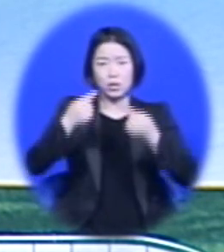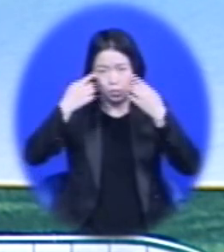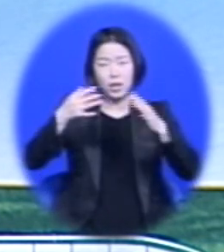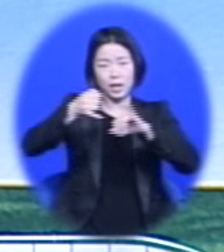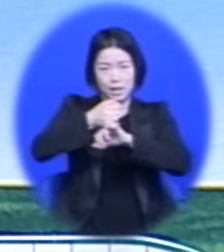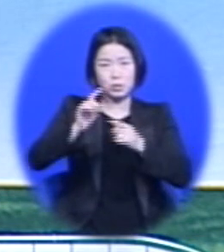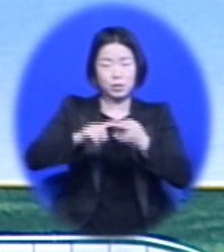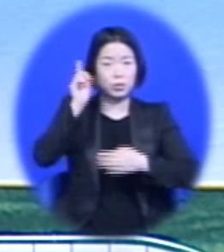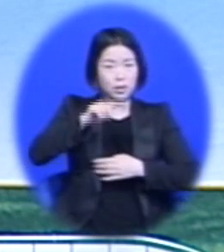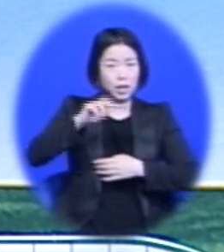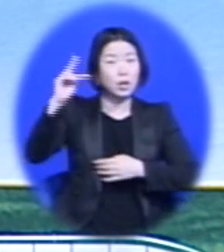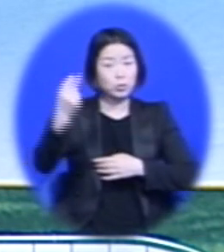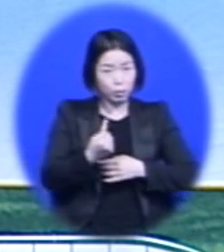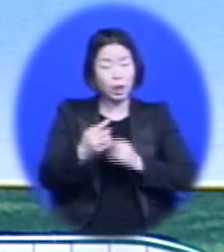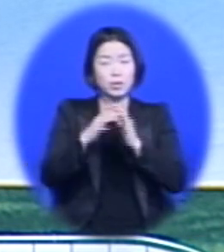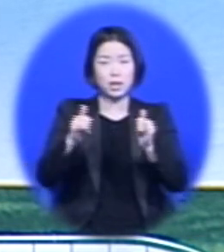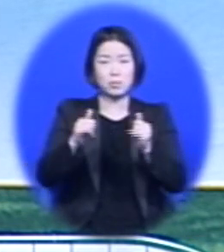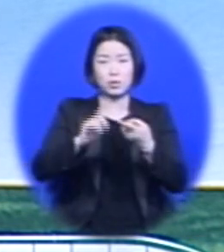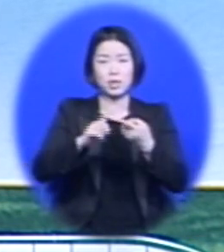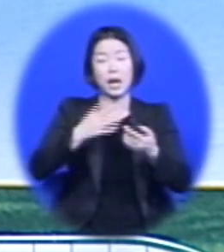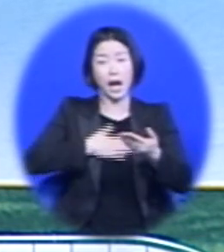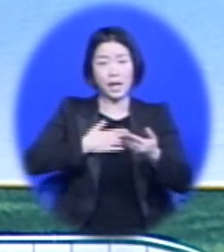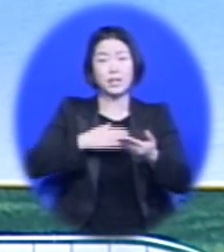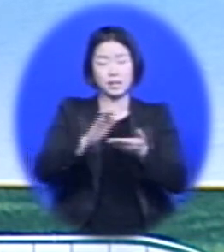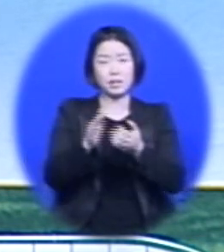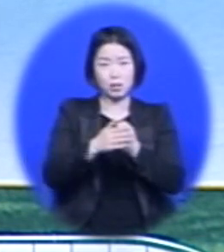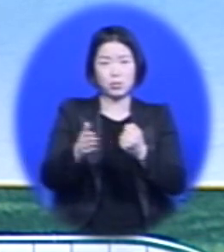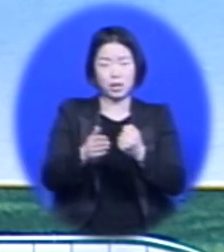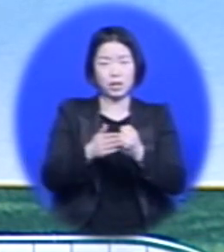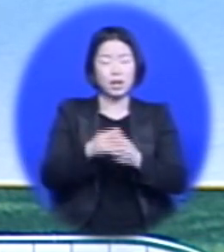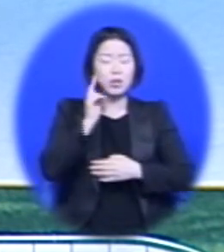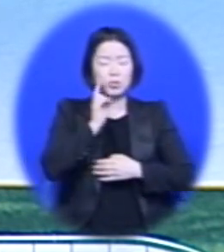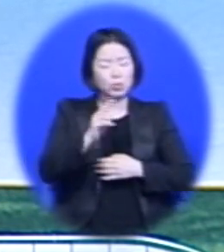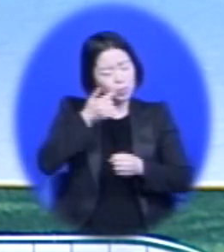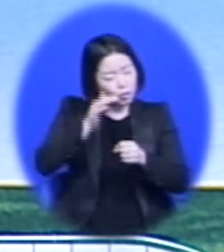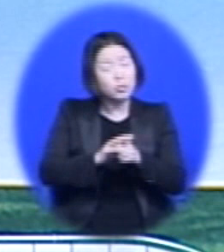약속대로 내일 반드시 돌아올 분임을 알기 때문에, 그리고 너무 억울하게